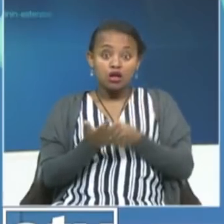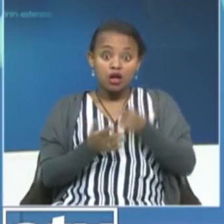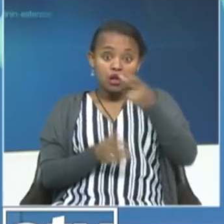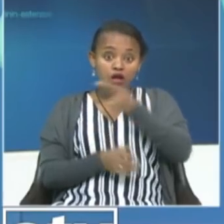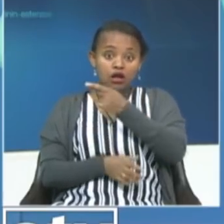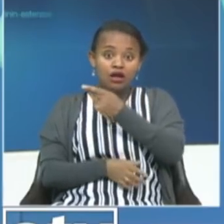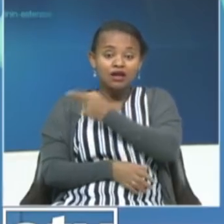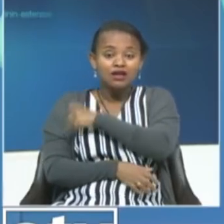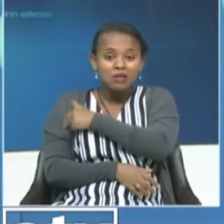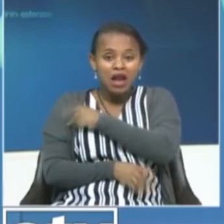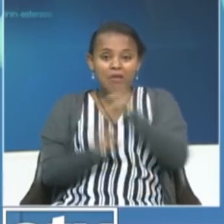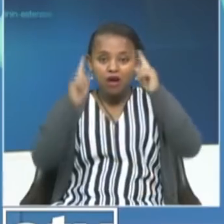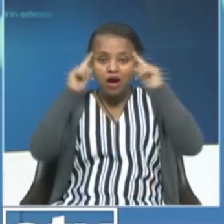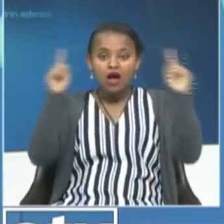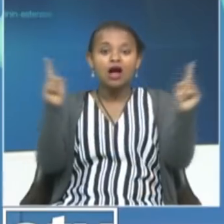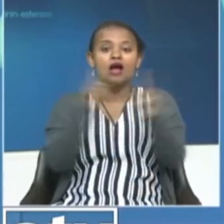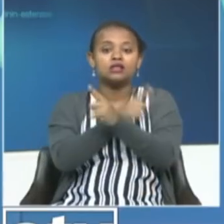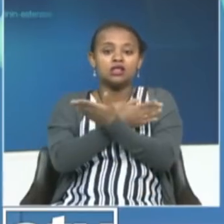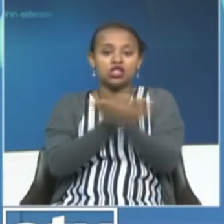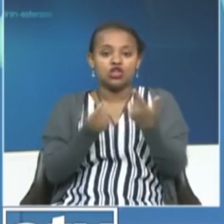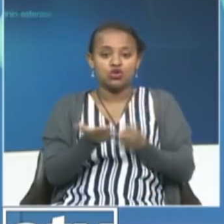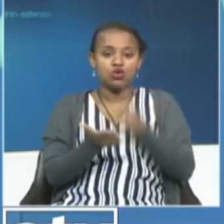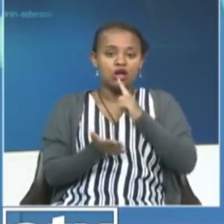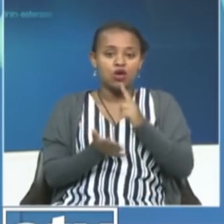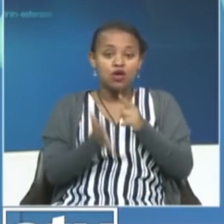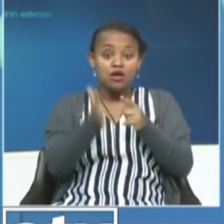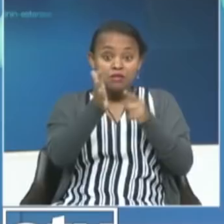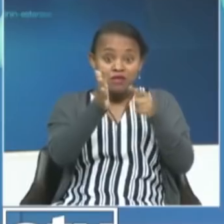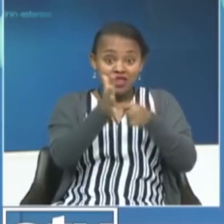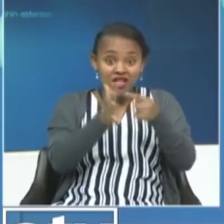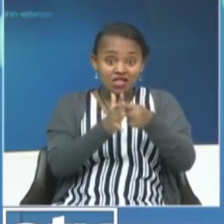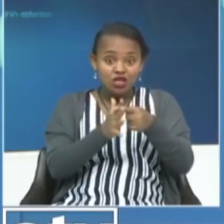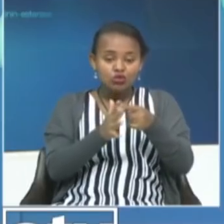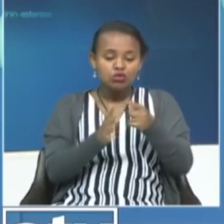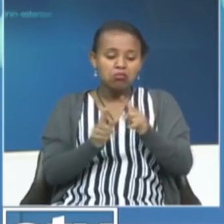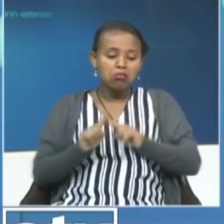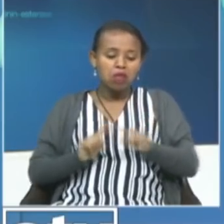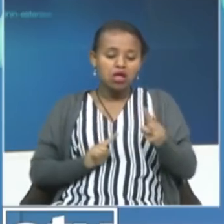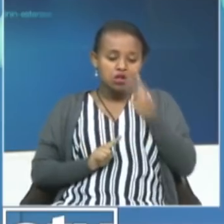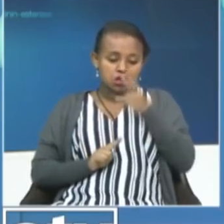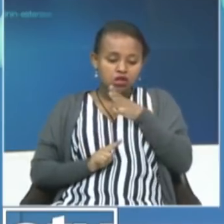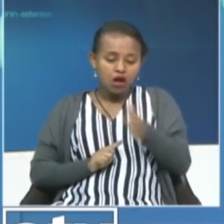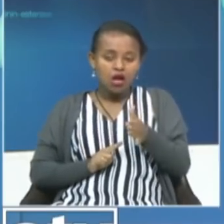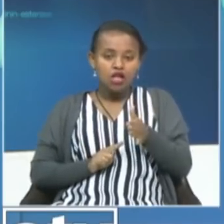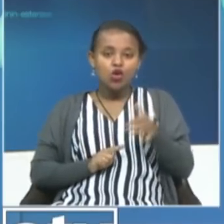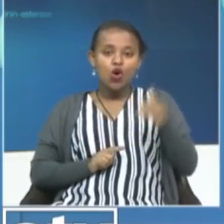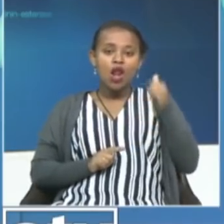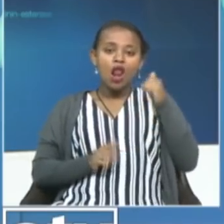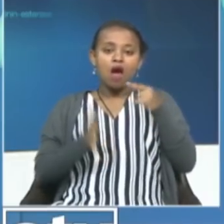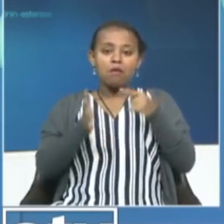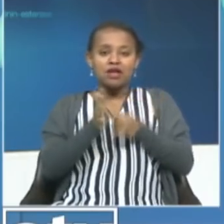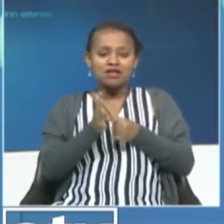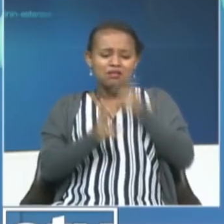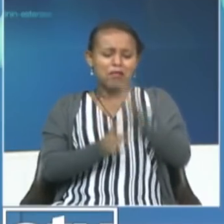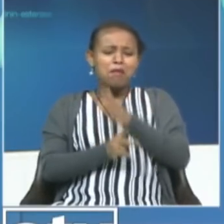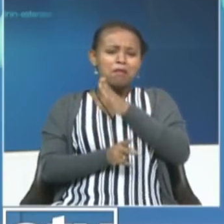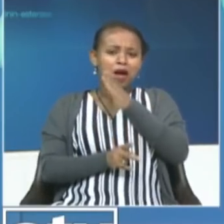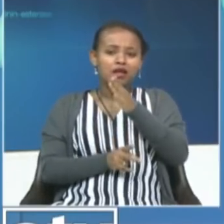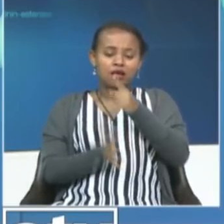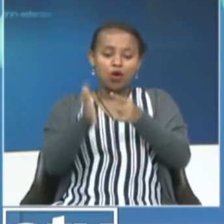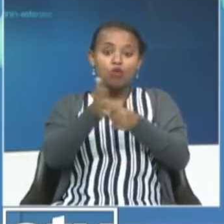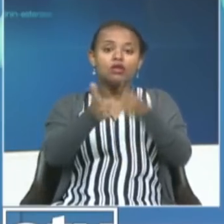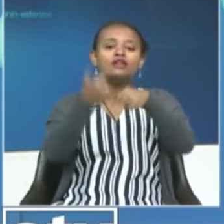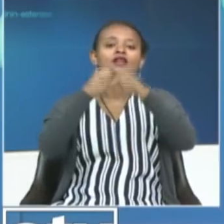ነው። የምንላቸው የምንጠቅሳቸው ምልክቶች በግልጽ ሳይታዩ በሌላ አይነት ምልክት ወይም በማንጠብቀው ምልክት